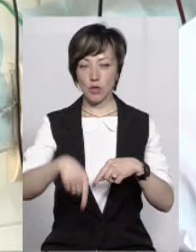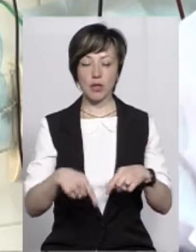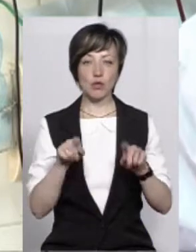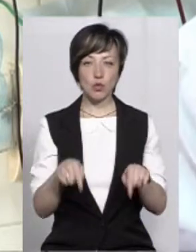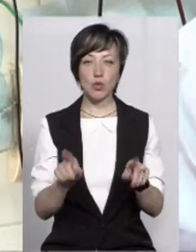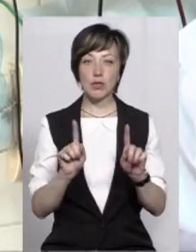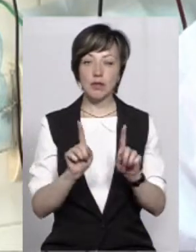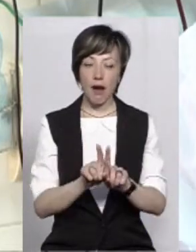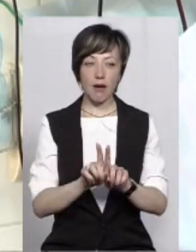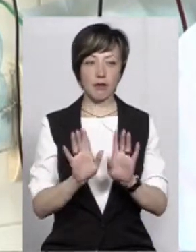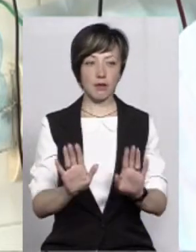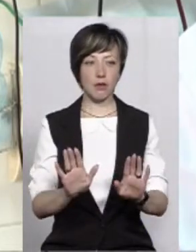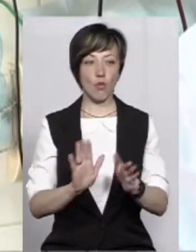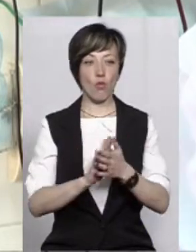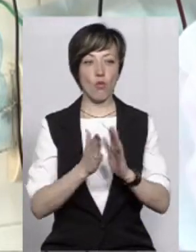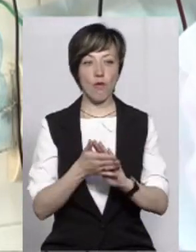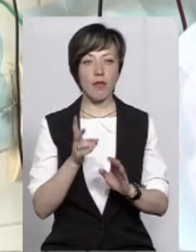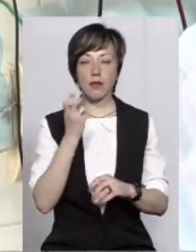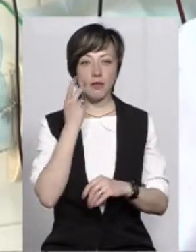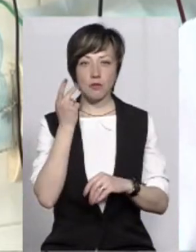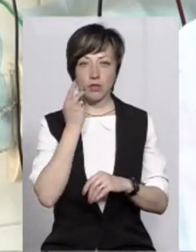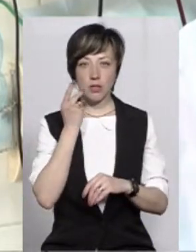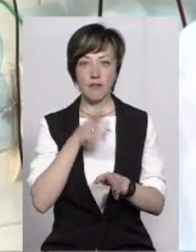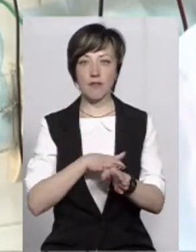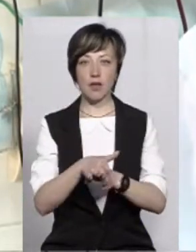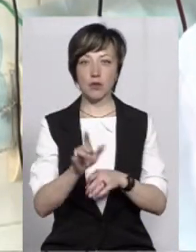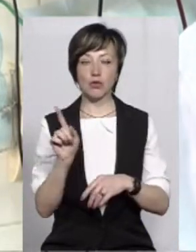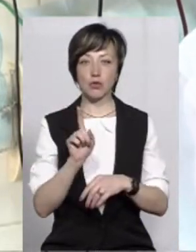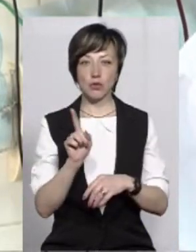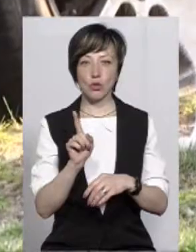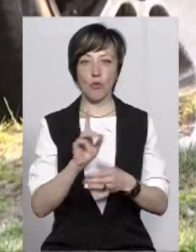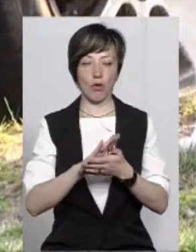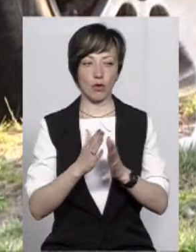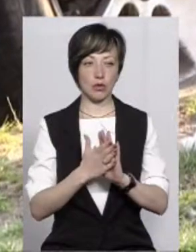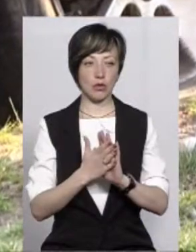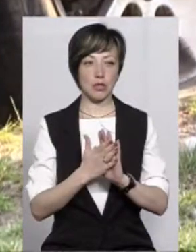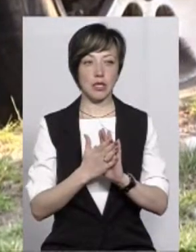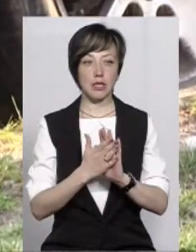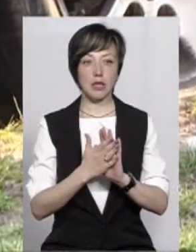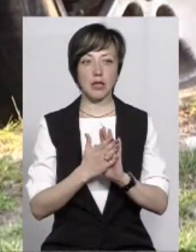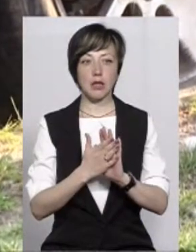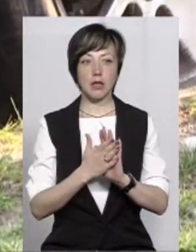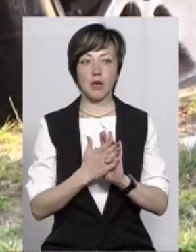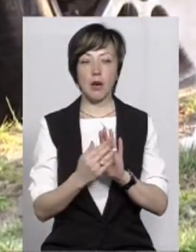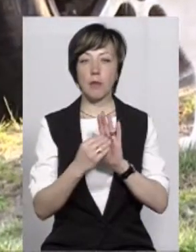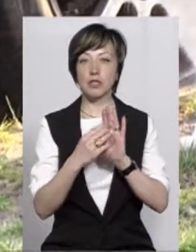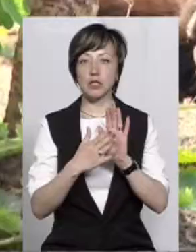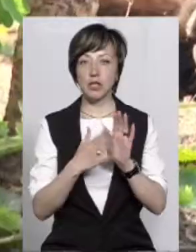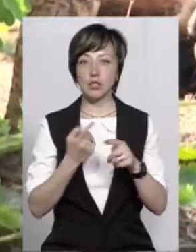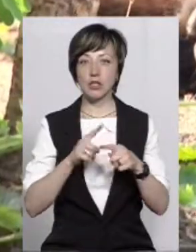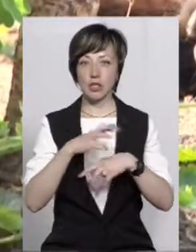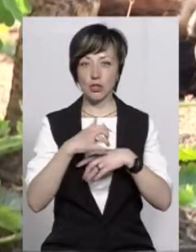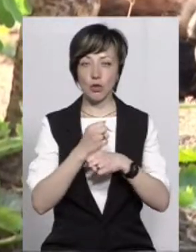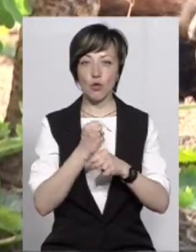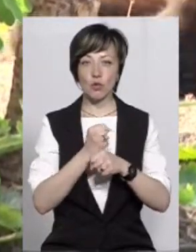такі умови, що не завжди якби, виконаєш те, що положено. Позначити стерилізовану кішку, як це роблять з